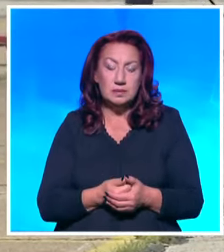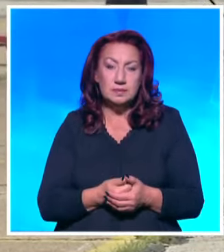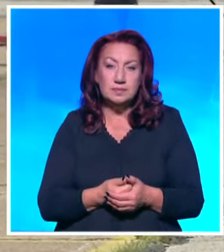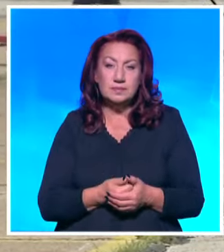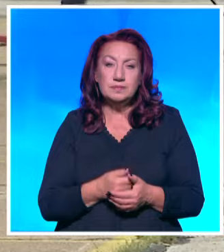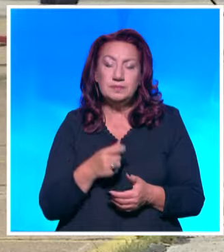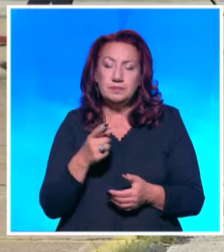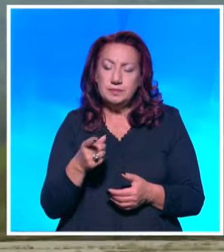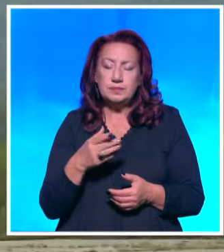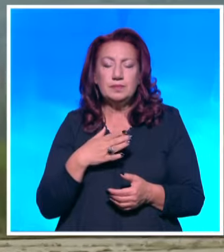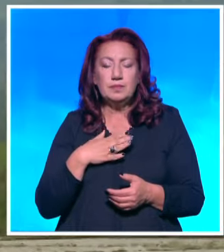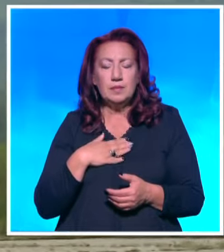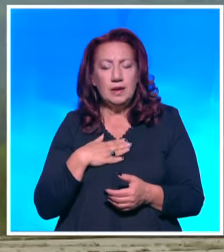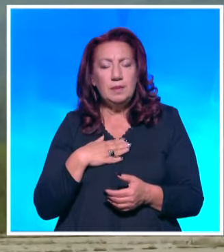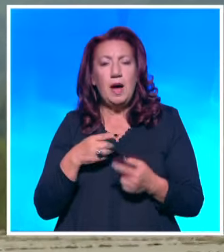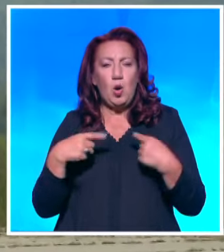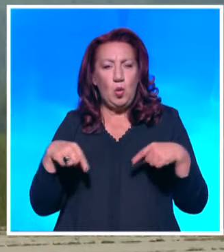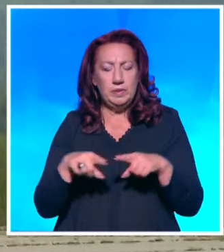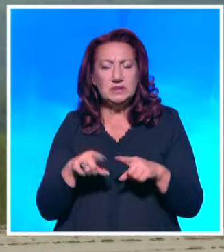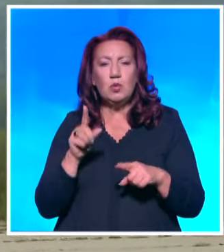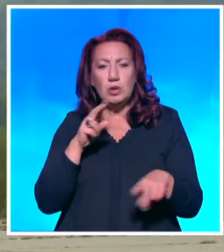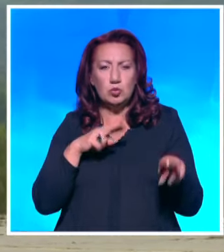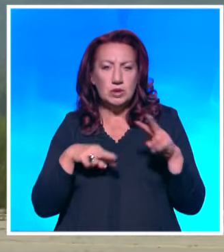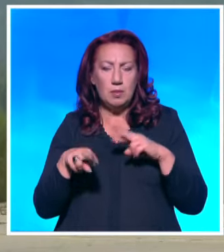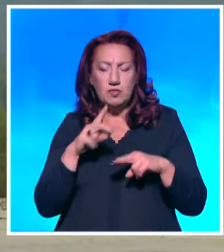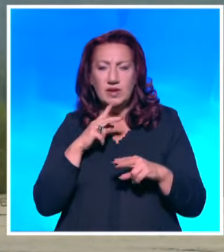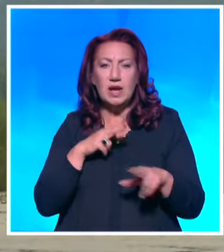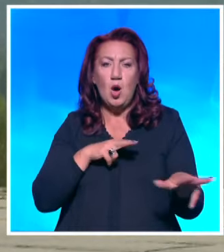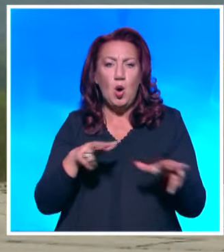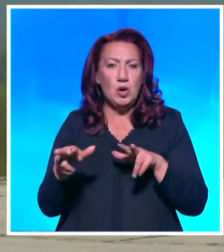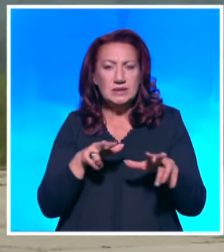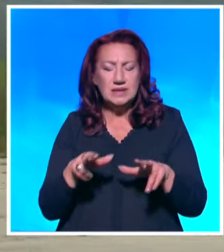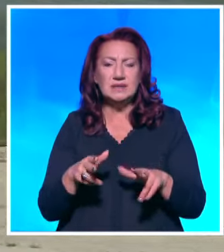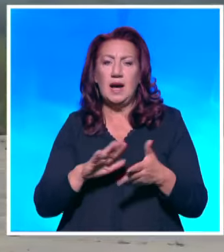организацията и подготовката на българските пилоти. За BTV новините, Мария Аладжова.